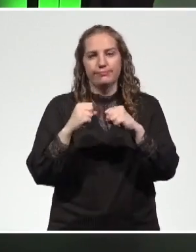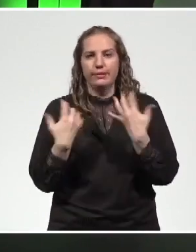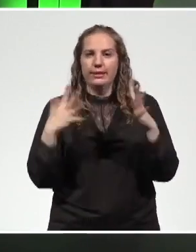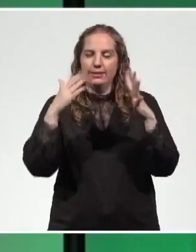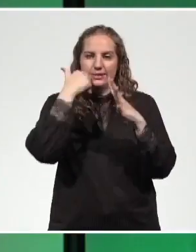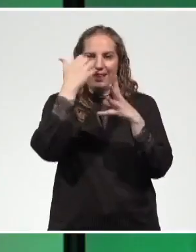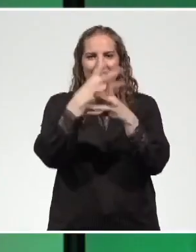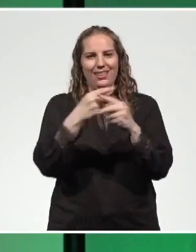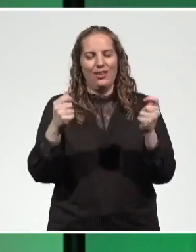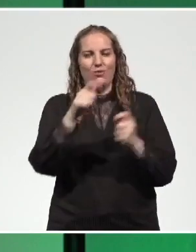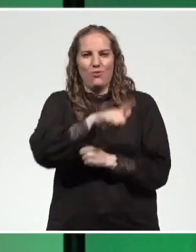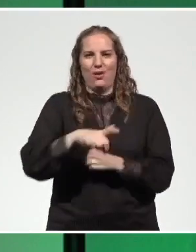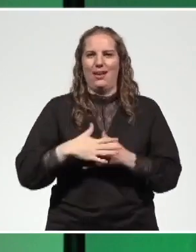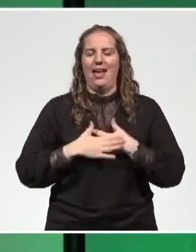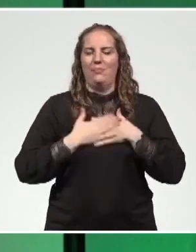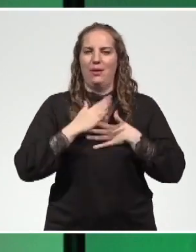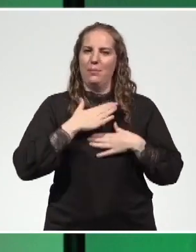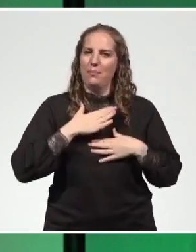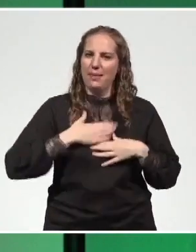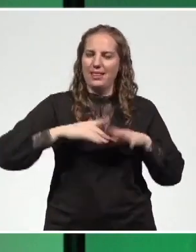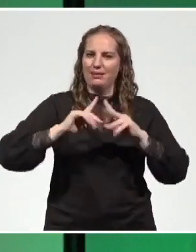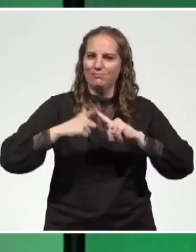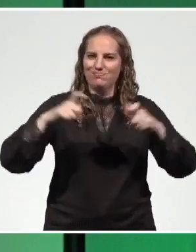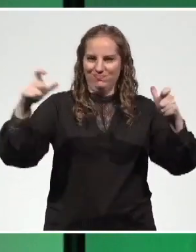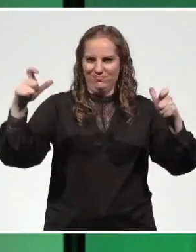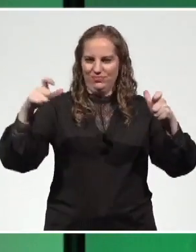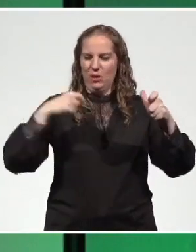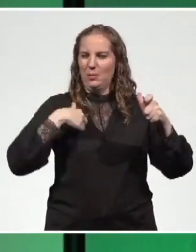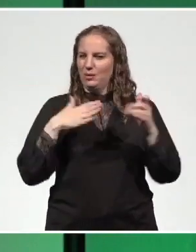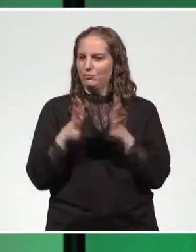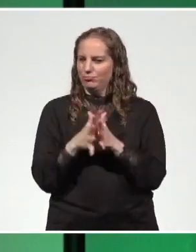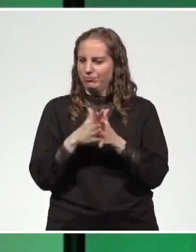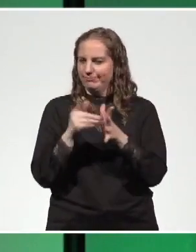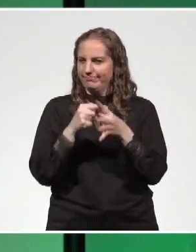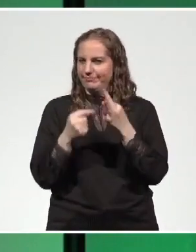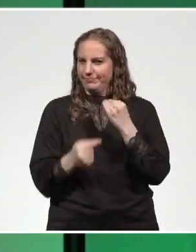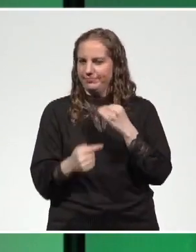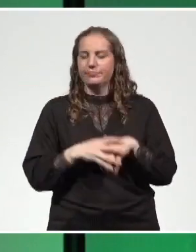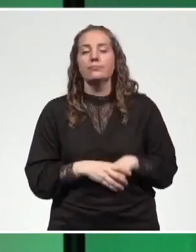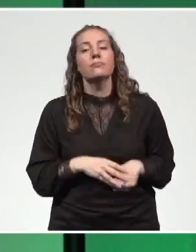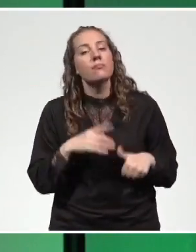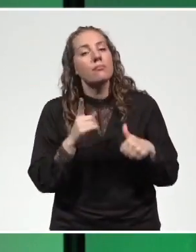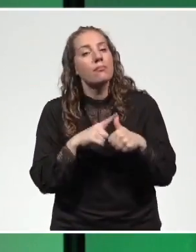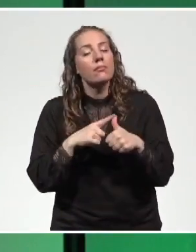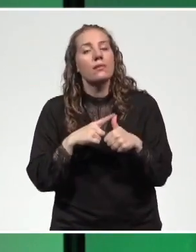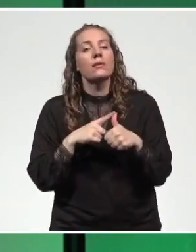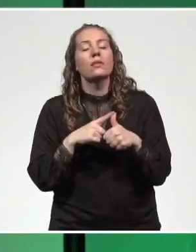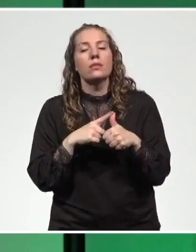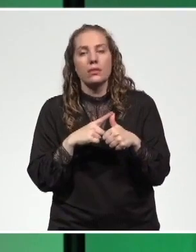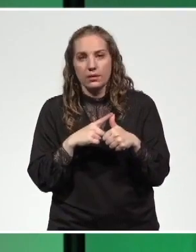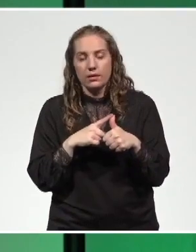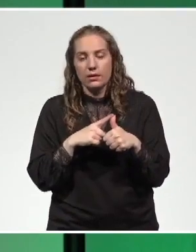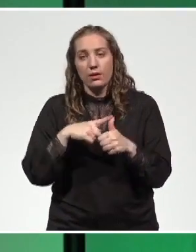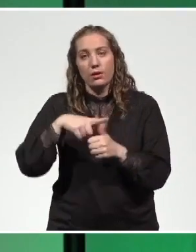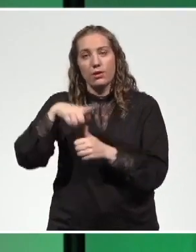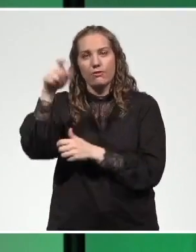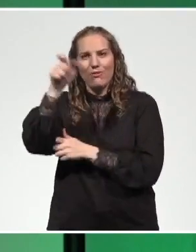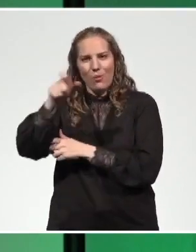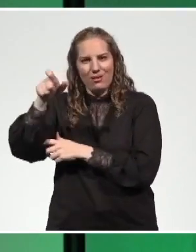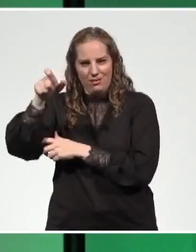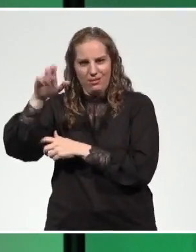fólks. Og mér langar að nefna nokkra punkta í því samhengi. Í fyrsta lagi þá viljum við að við tökum vel á móti fólki á